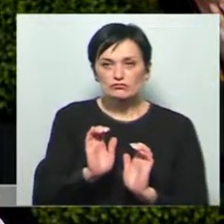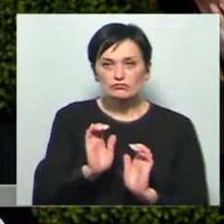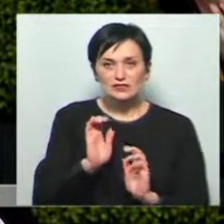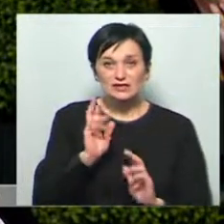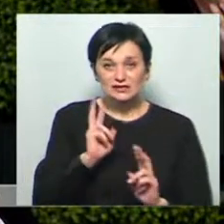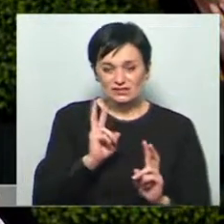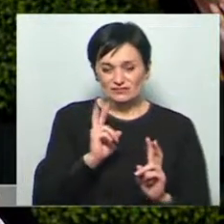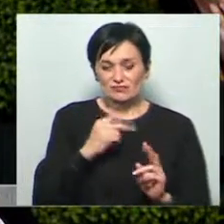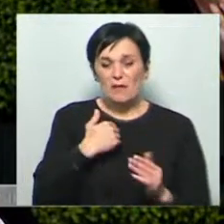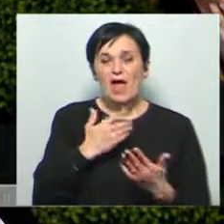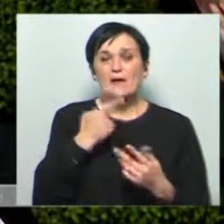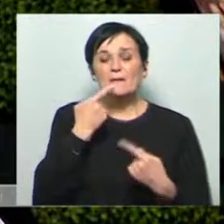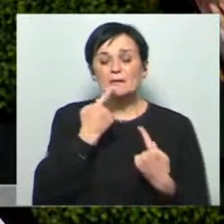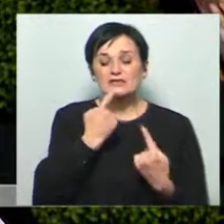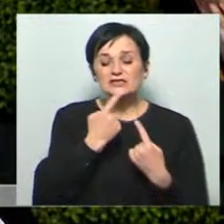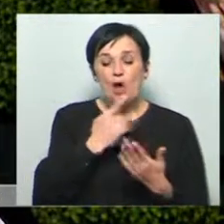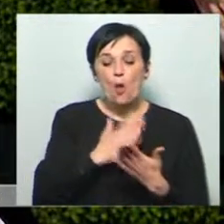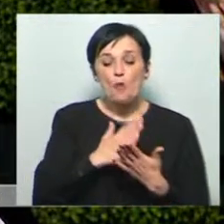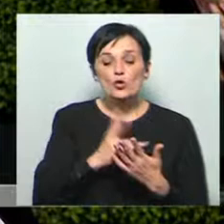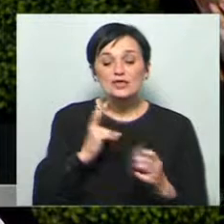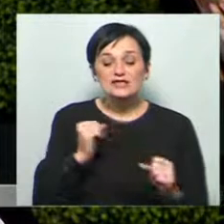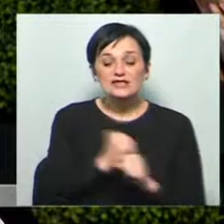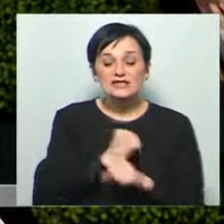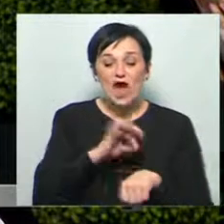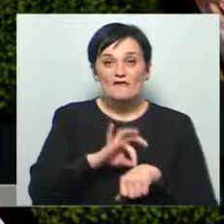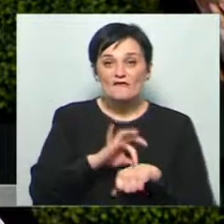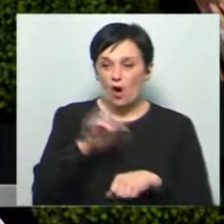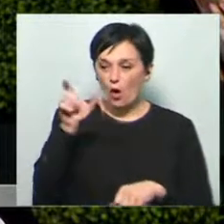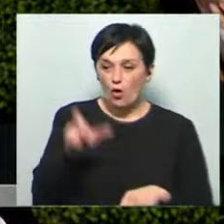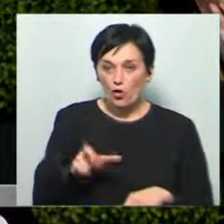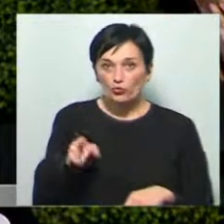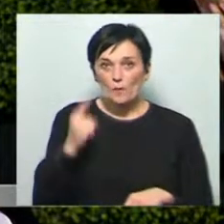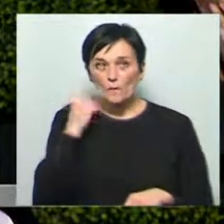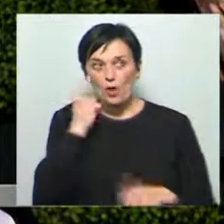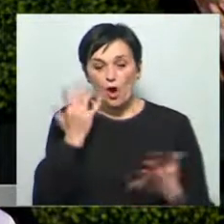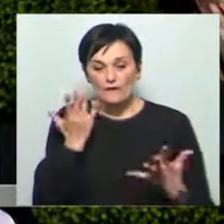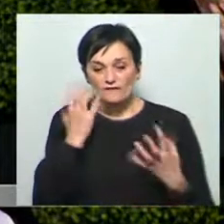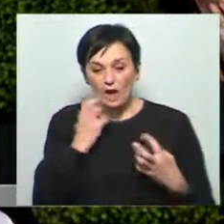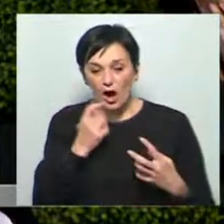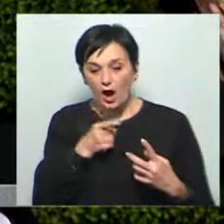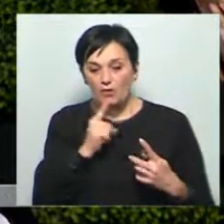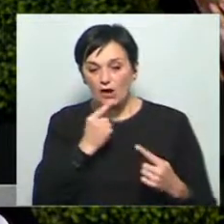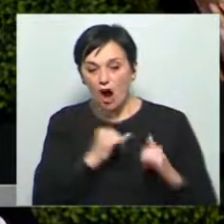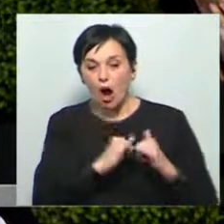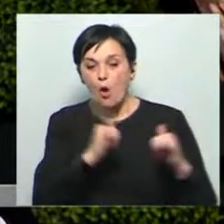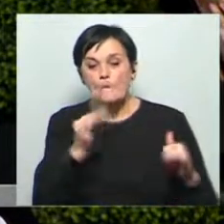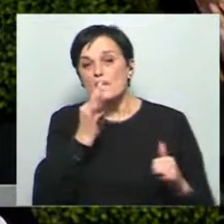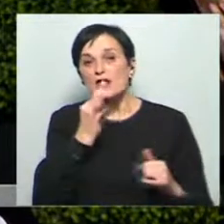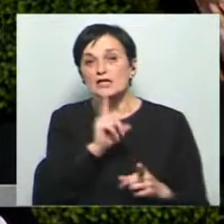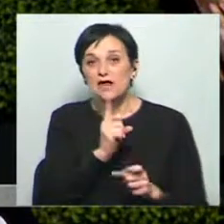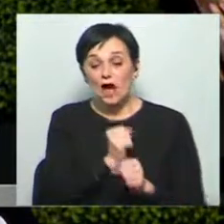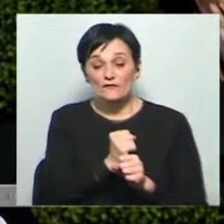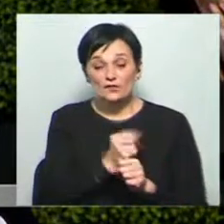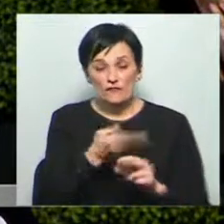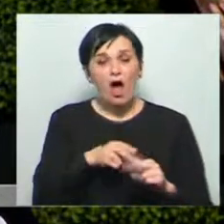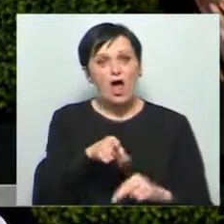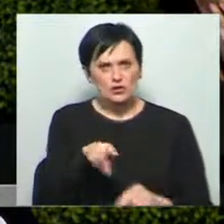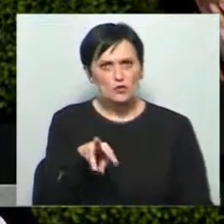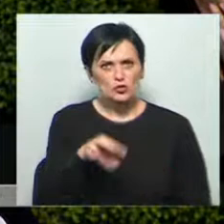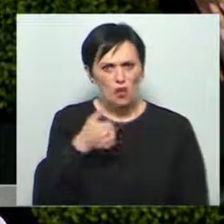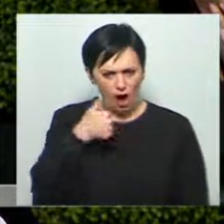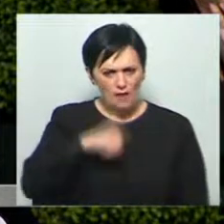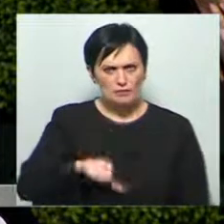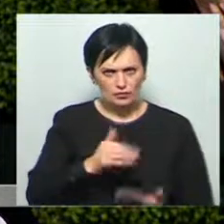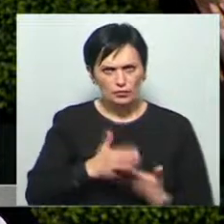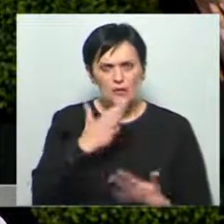კონკრეტულად ტრავმატოლოგებზე მაქვს საუბარი, ყველა ფიქრობს, რომ ვაი და გართულდეს, მერე რა უნდა ხდეს. თუმცა ეს მეთოდი აპრობირებულია და